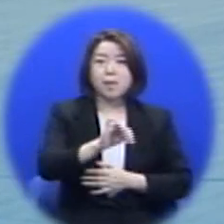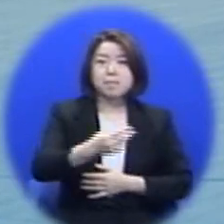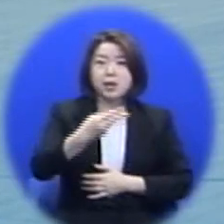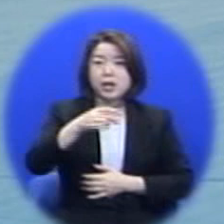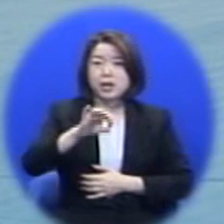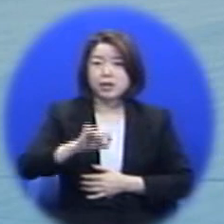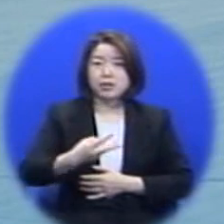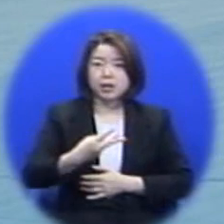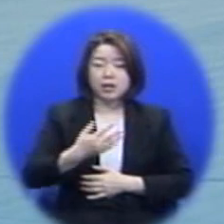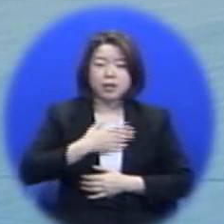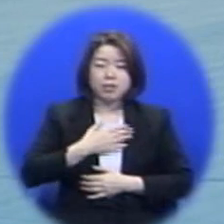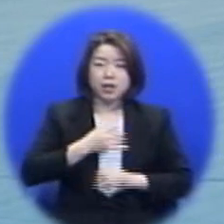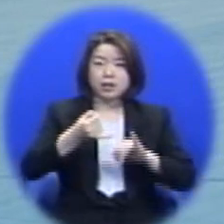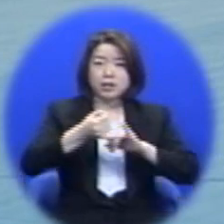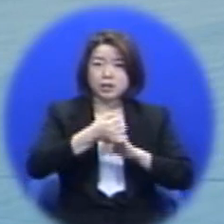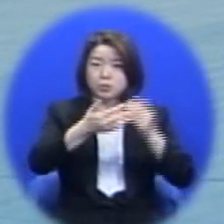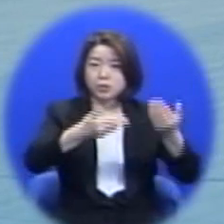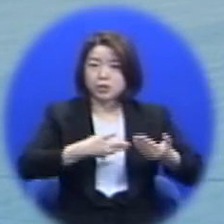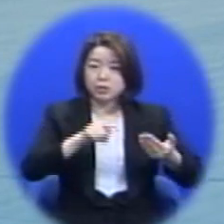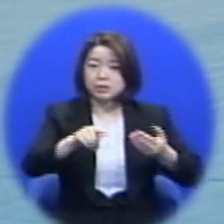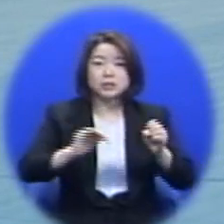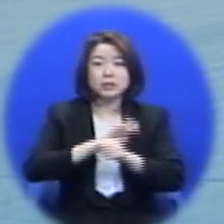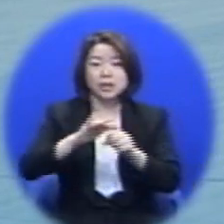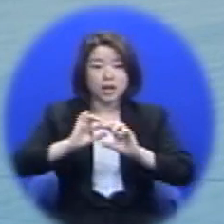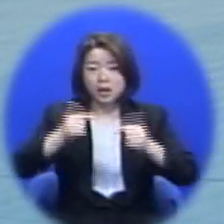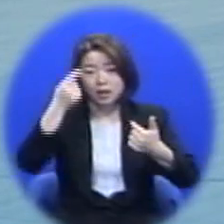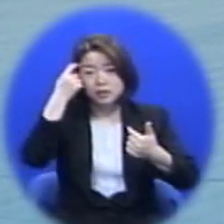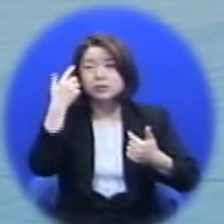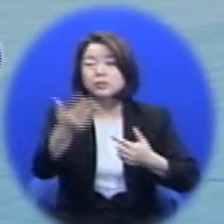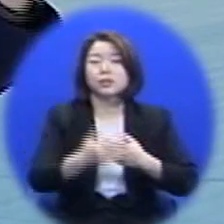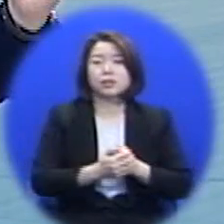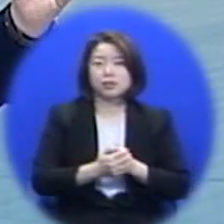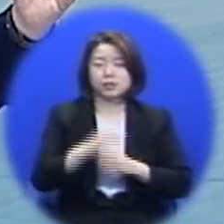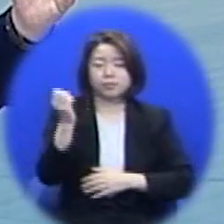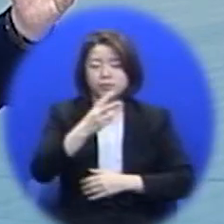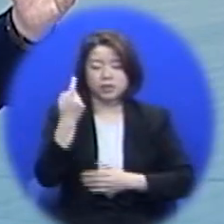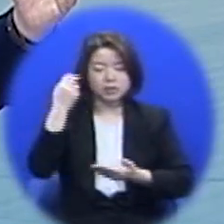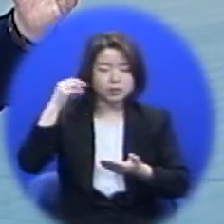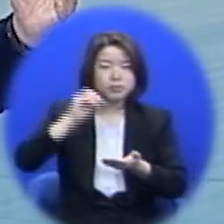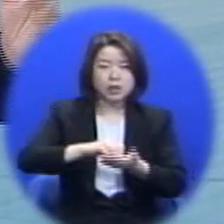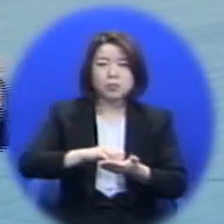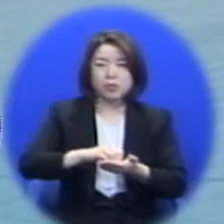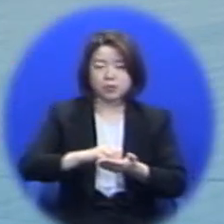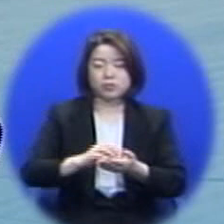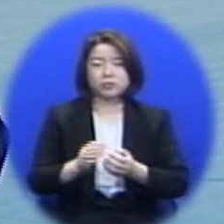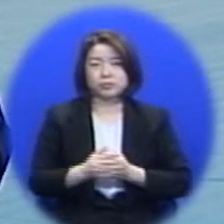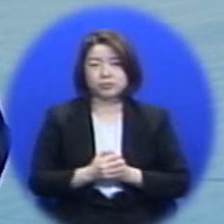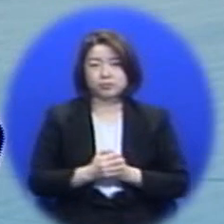약속했던 그때 그 사랑 아니잖아. 다시 회복하라는 거죠.